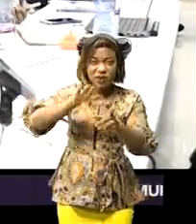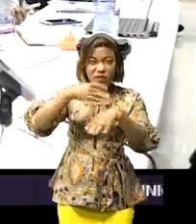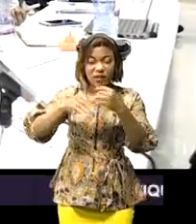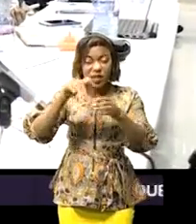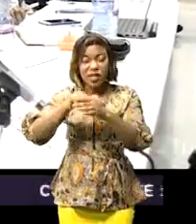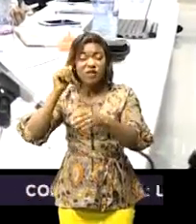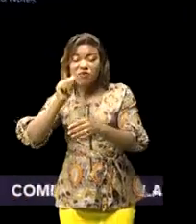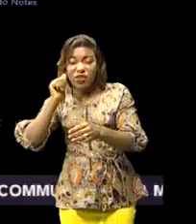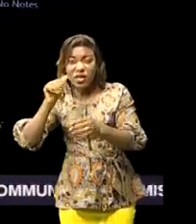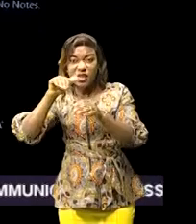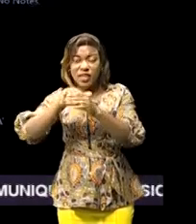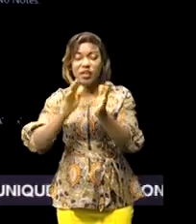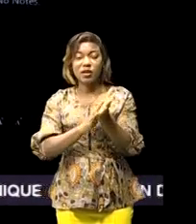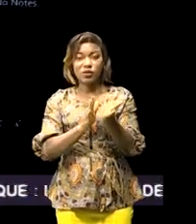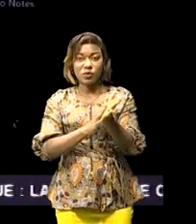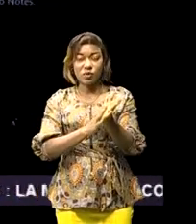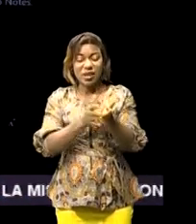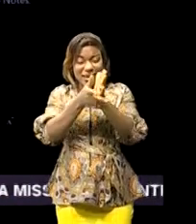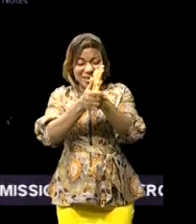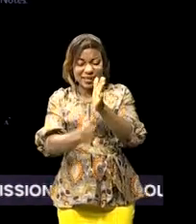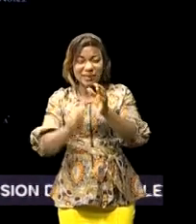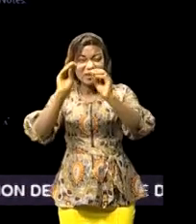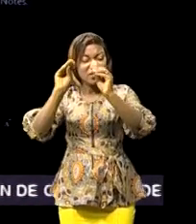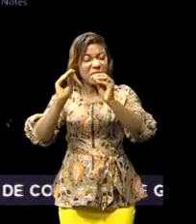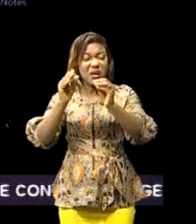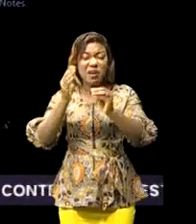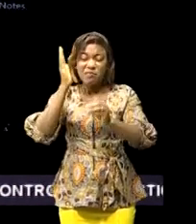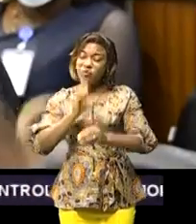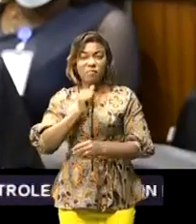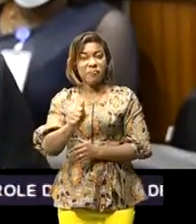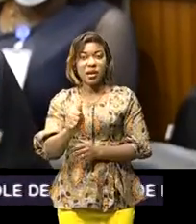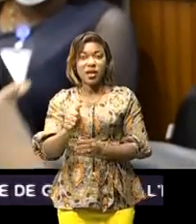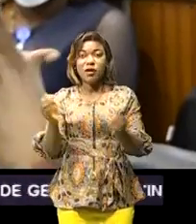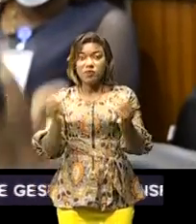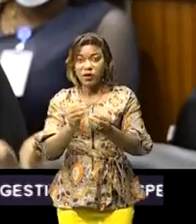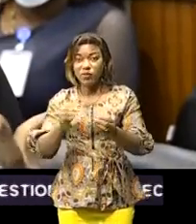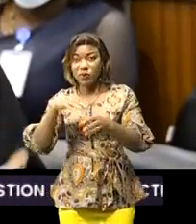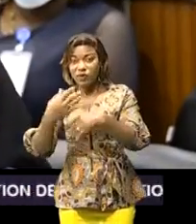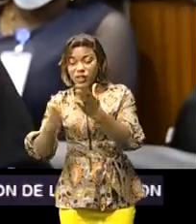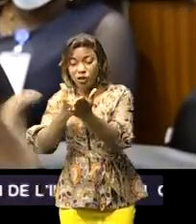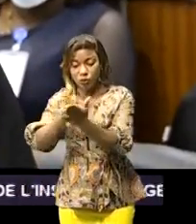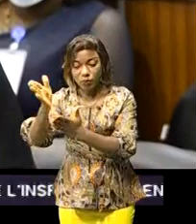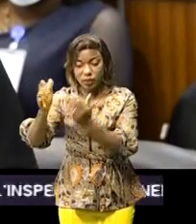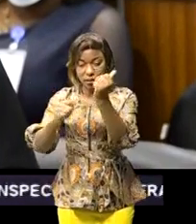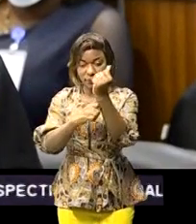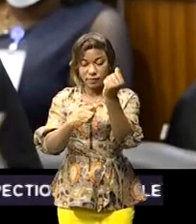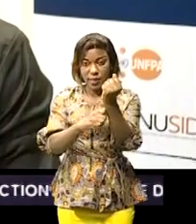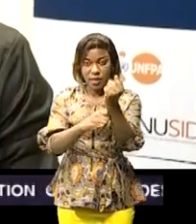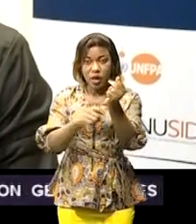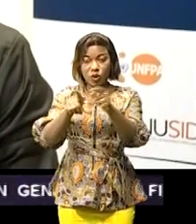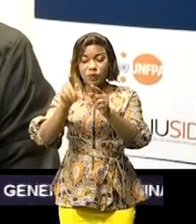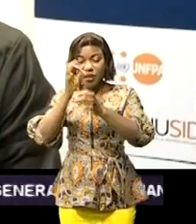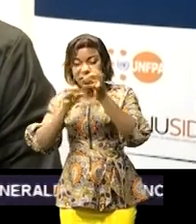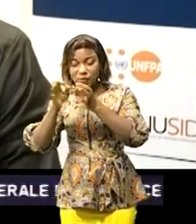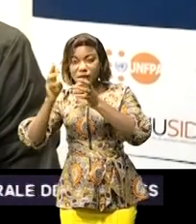milieu scolaire, lesquelles nuisent à la qualité de l'enseignement et compromettent la réalisation des droits humains, comme l'explique